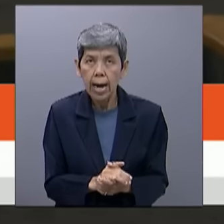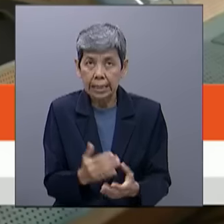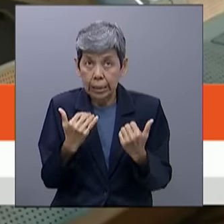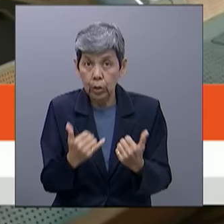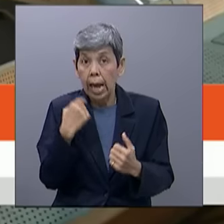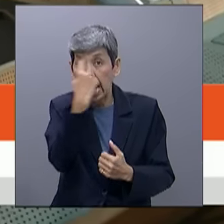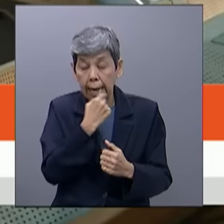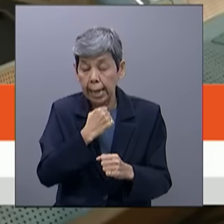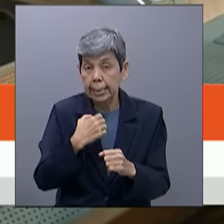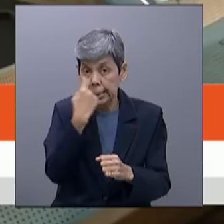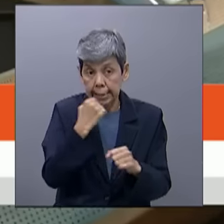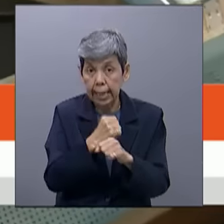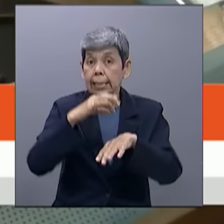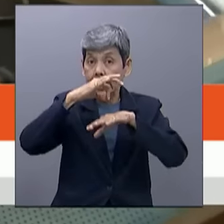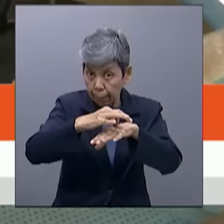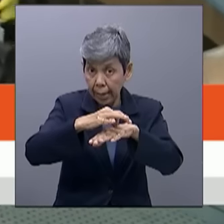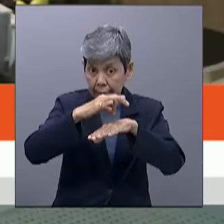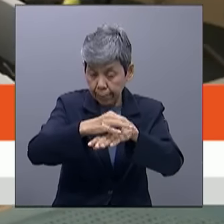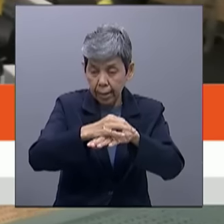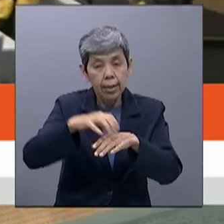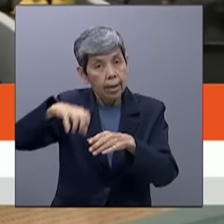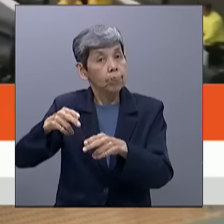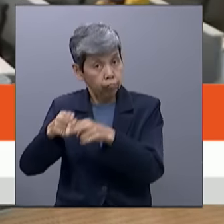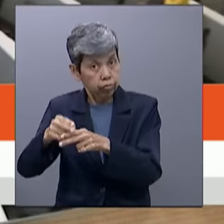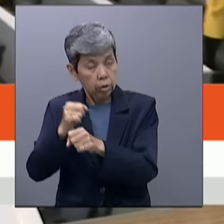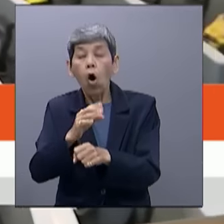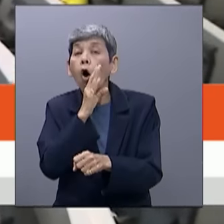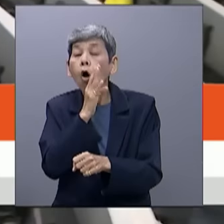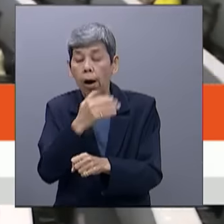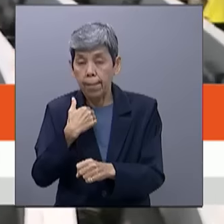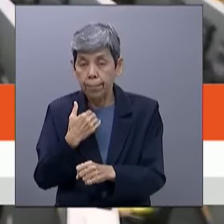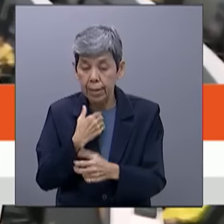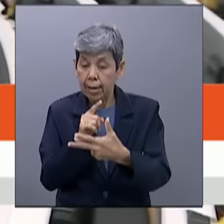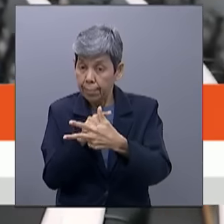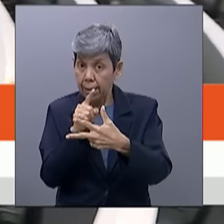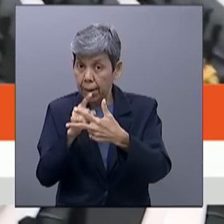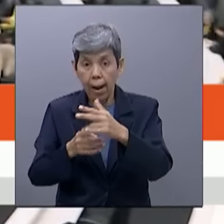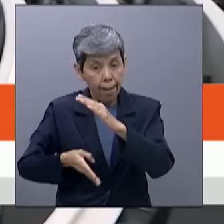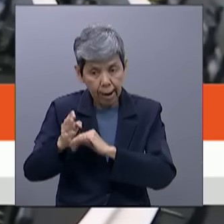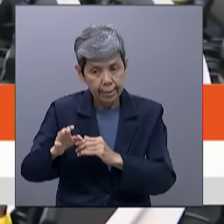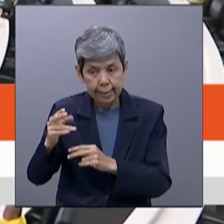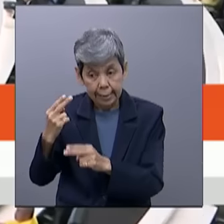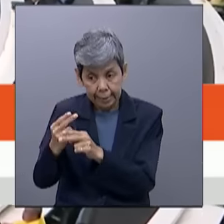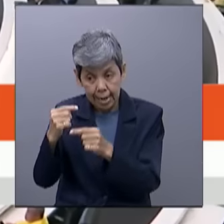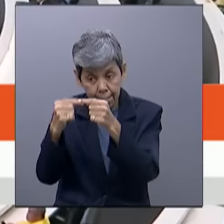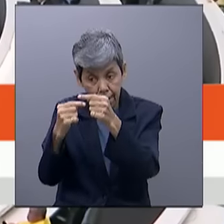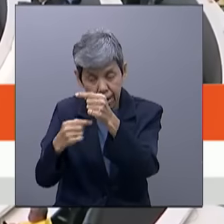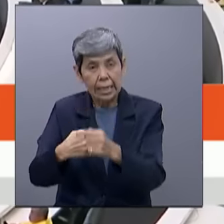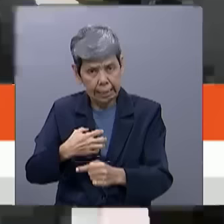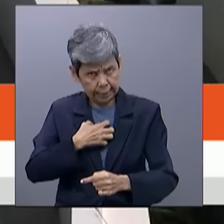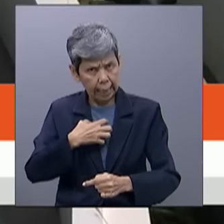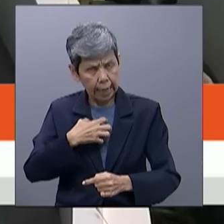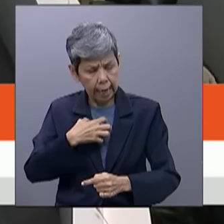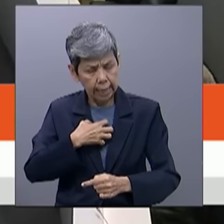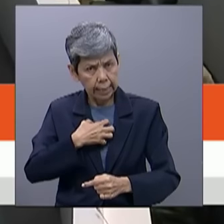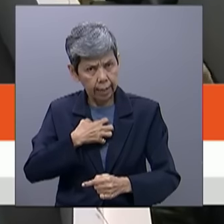ใครที่ลงในตำแหน่งองค์กรอิสระสมมุติว่าในกอในขอก็ผ่านการสรรหามาเวลาเขาอยากจะได้เป็นจริงๆเ